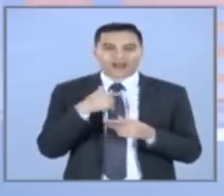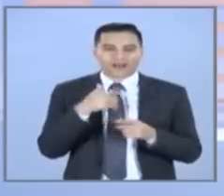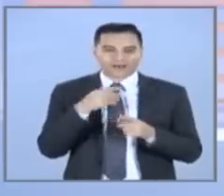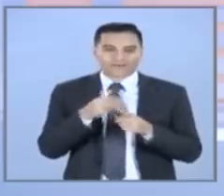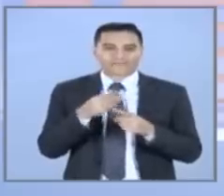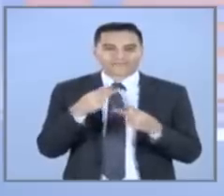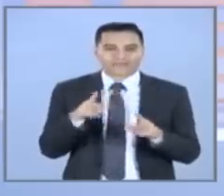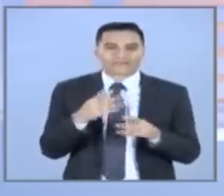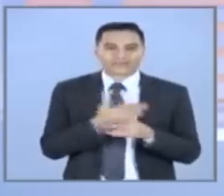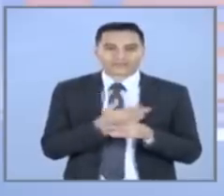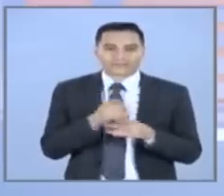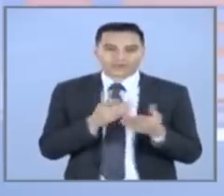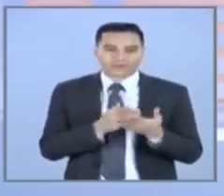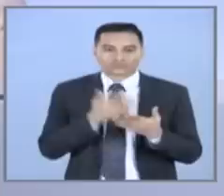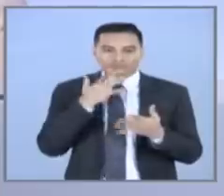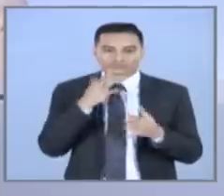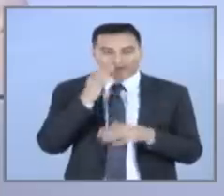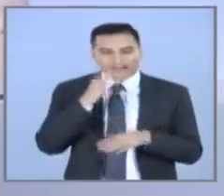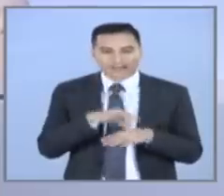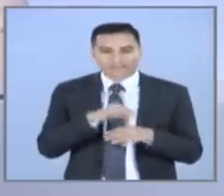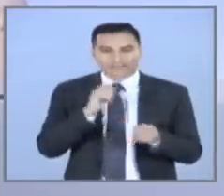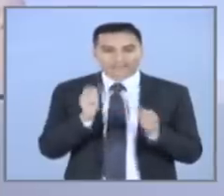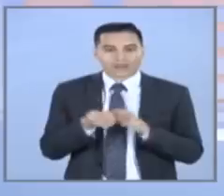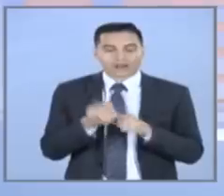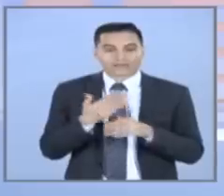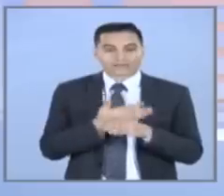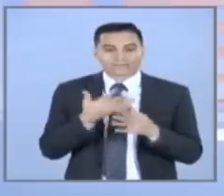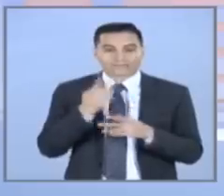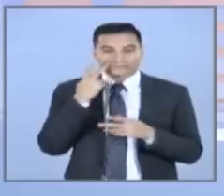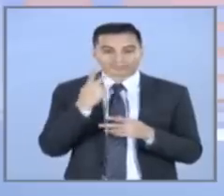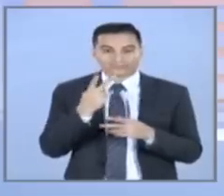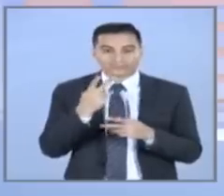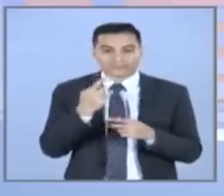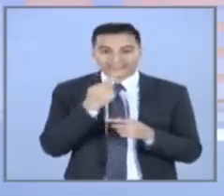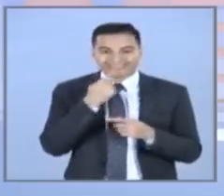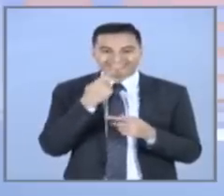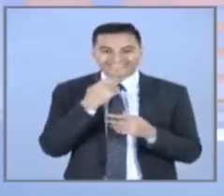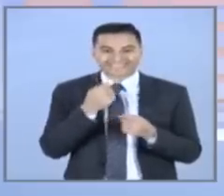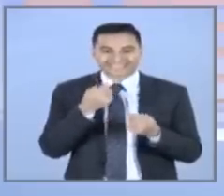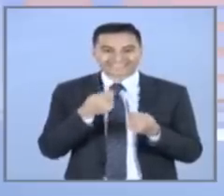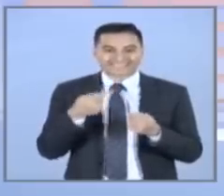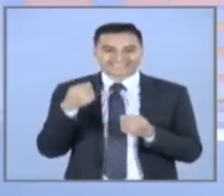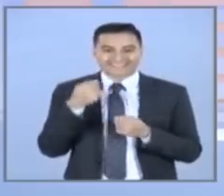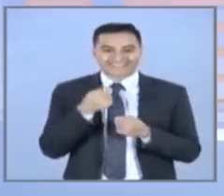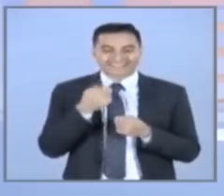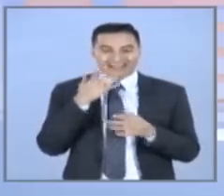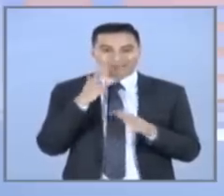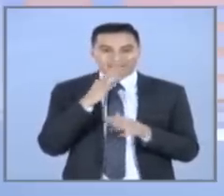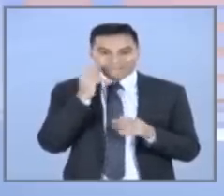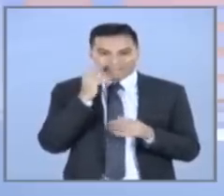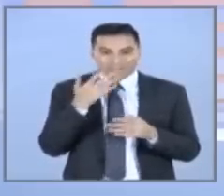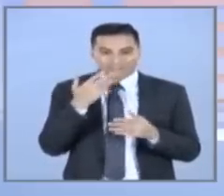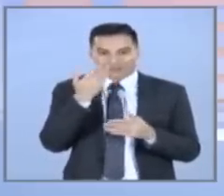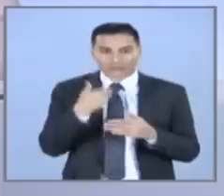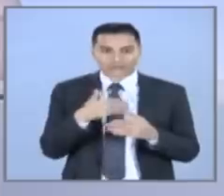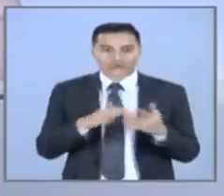موافق، لانها فعلا بتغير من شكل بني ادم. لما حد بيبص لحد وبيلاقيه مبتسم ابتسامه حلوه نص